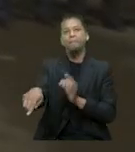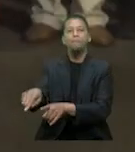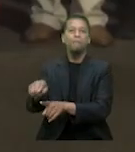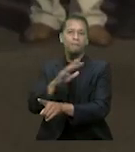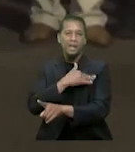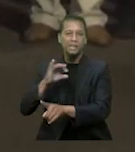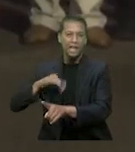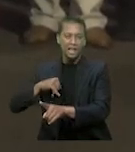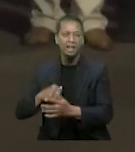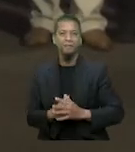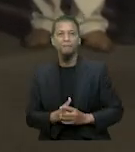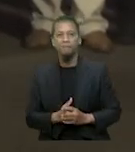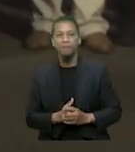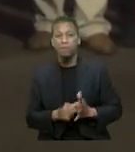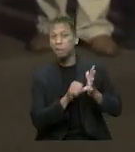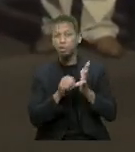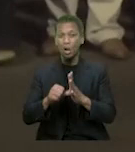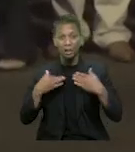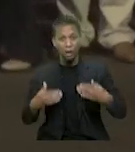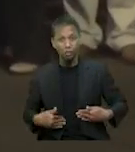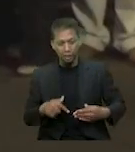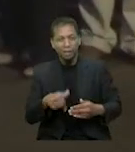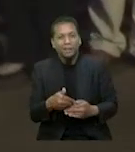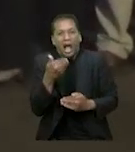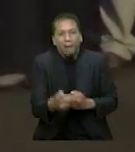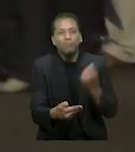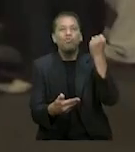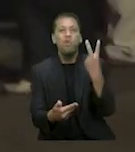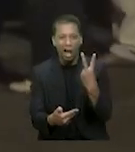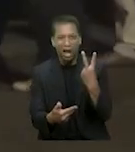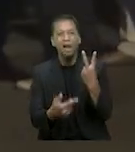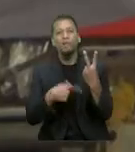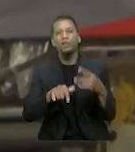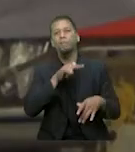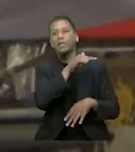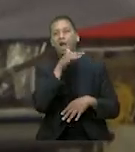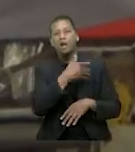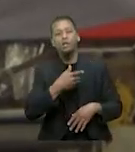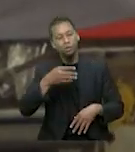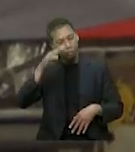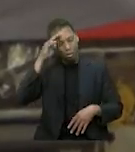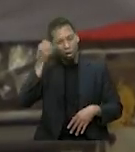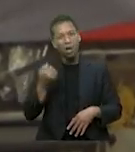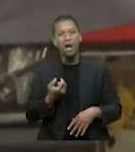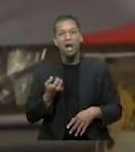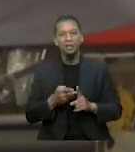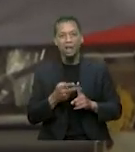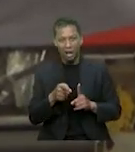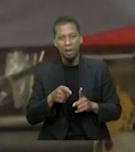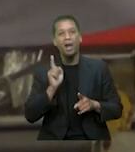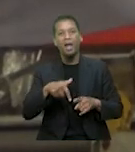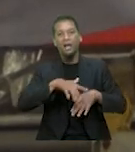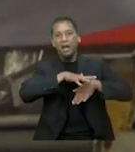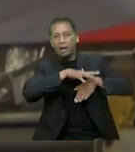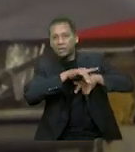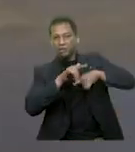ton bantuan kemanusiaan tahap kedua ini dikirim melalui bandara Sukarno Hatta Tangerang Banten menggunakan pesawat charter Lion Air